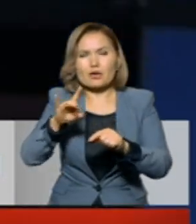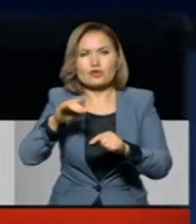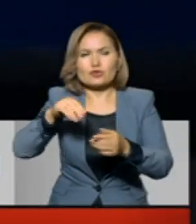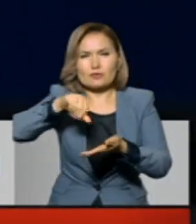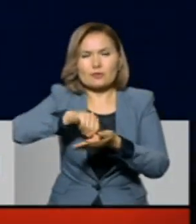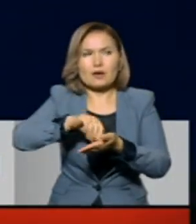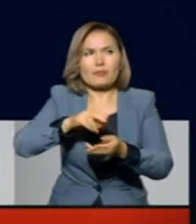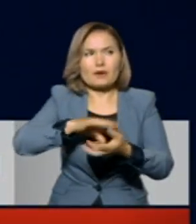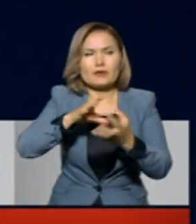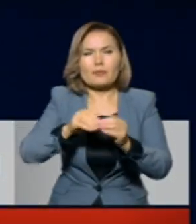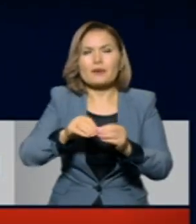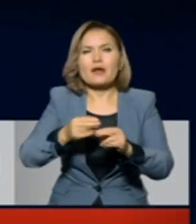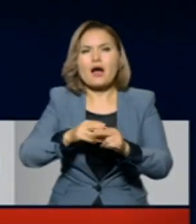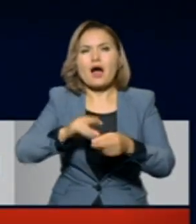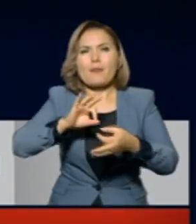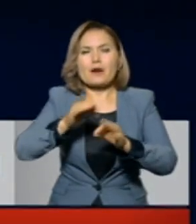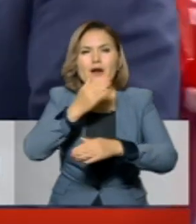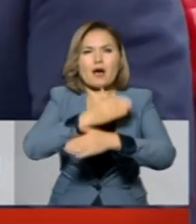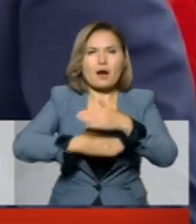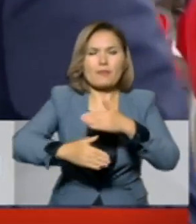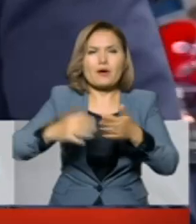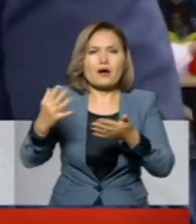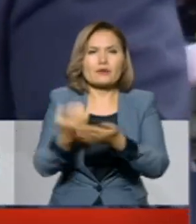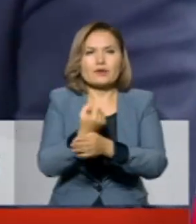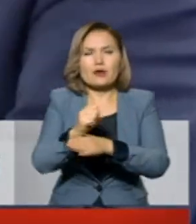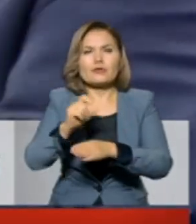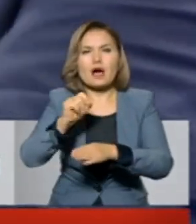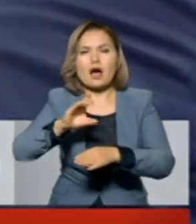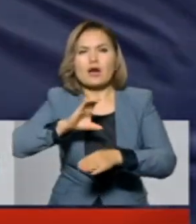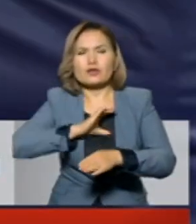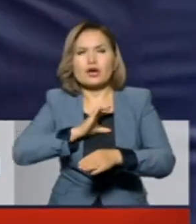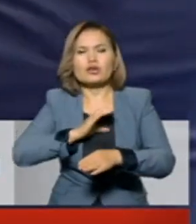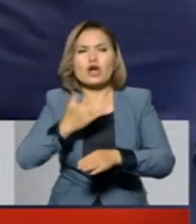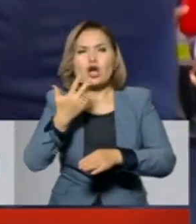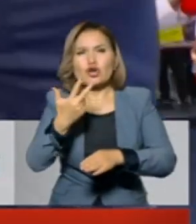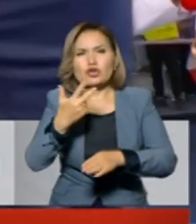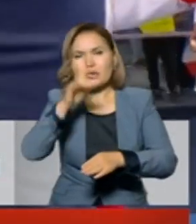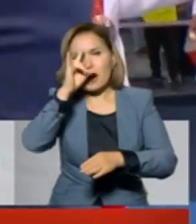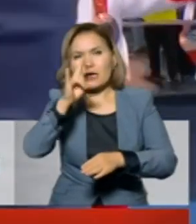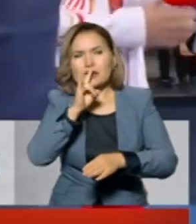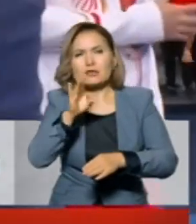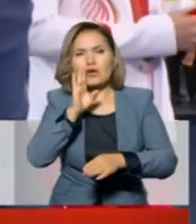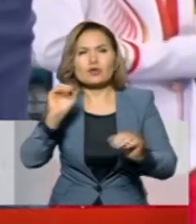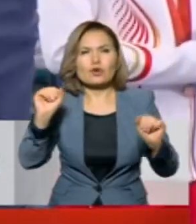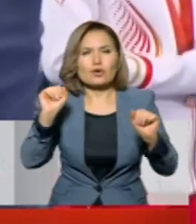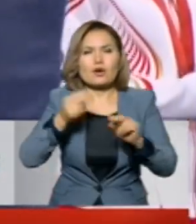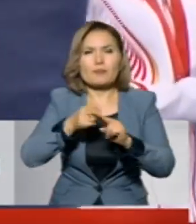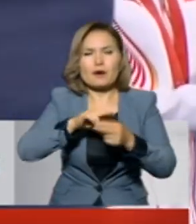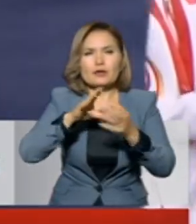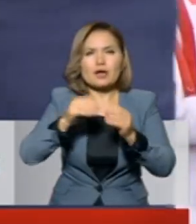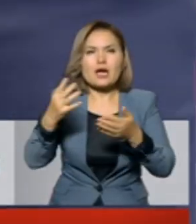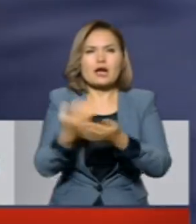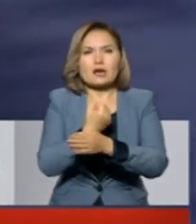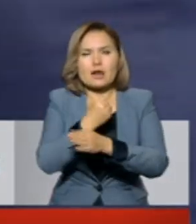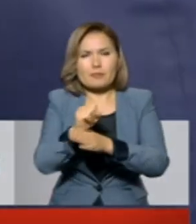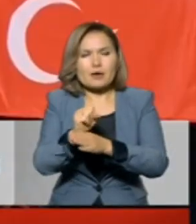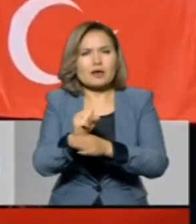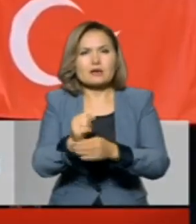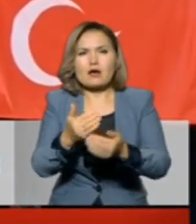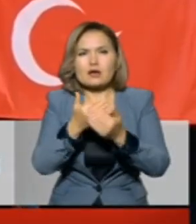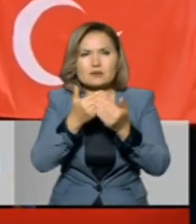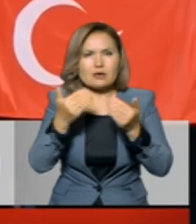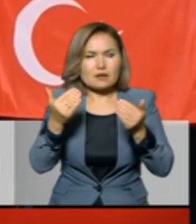Ақмарал ел тарихында паралимпиада ойындарында алтын алған үшінші қазақстандық спортшы. Бұл жеңісімнің соңы емес